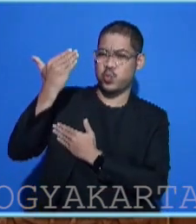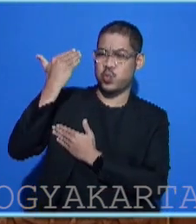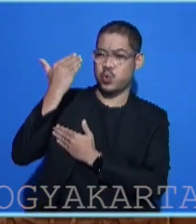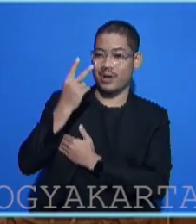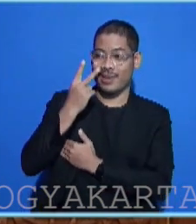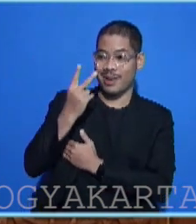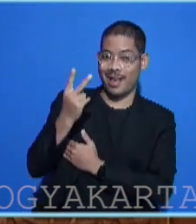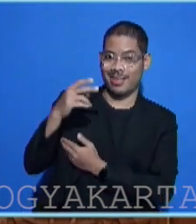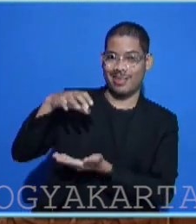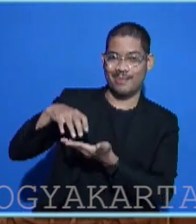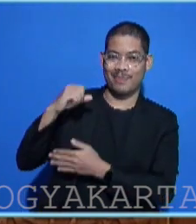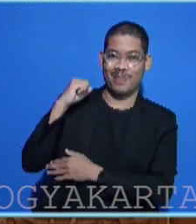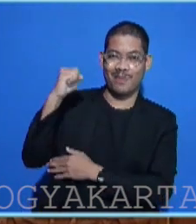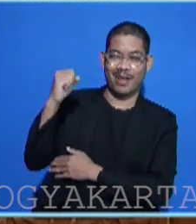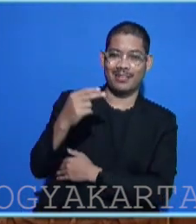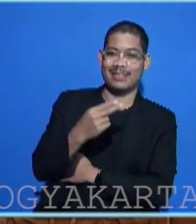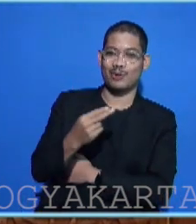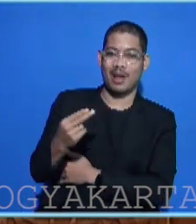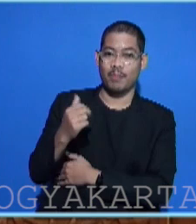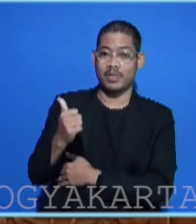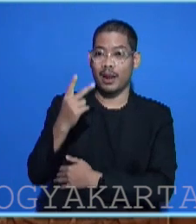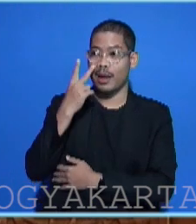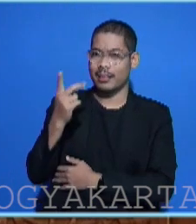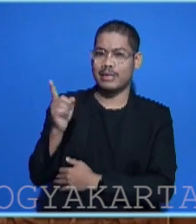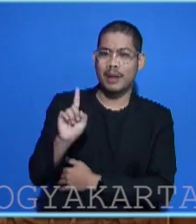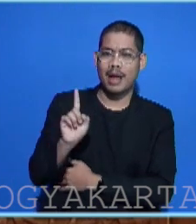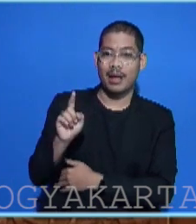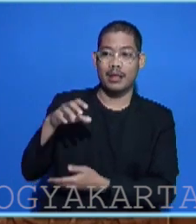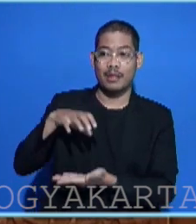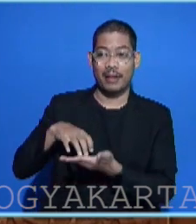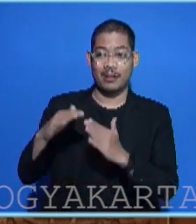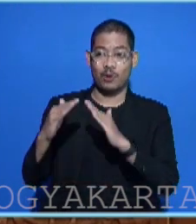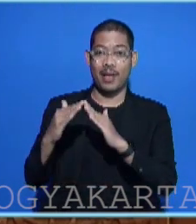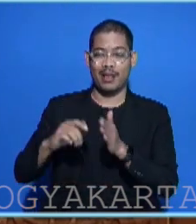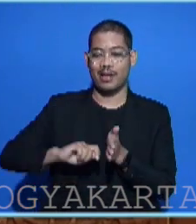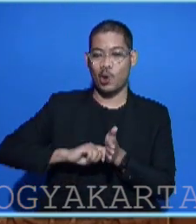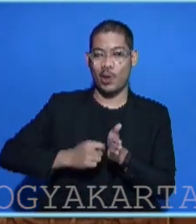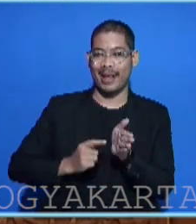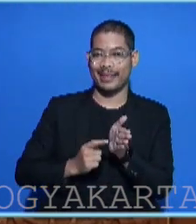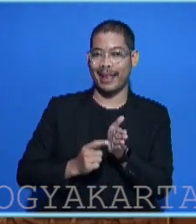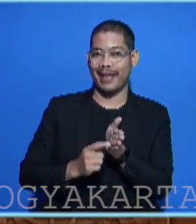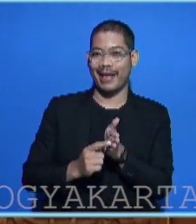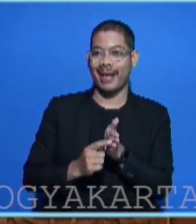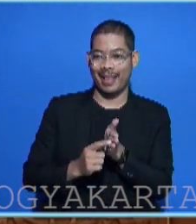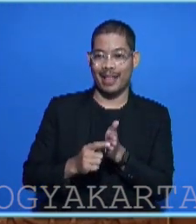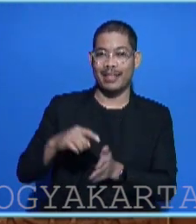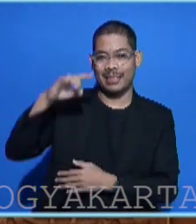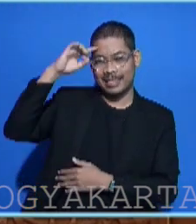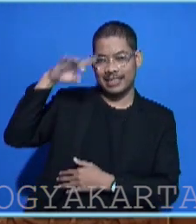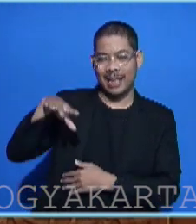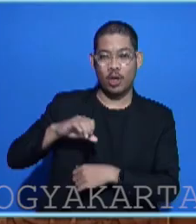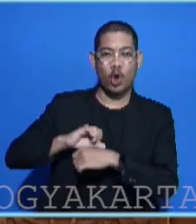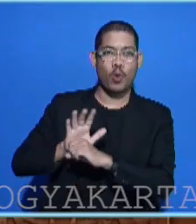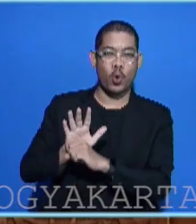Indonesia sakit dipun personing Griyo sandi Engkang tubuh purwoharjo Samigaluh